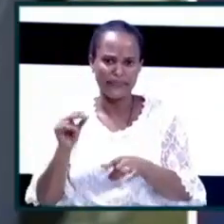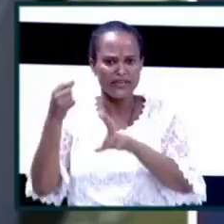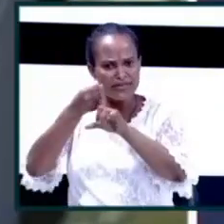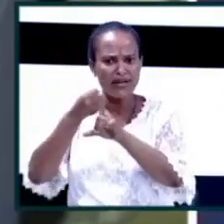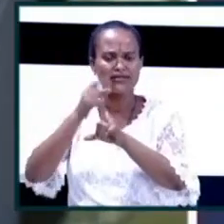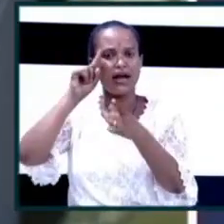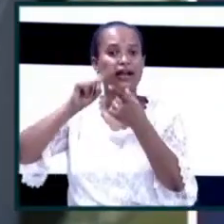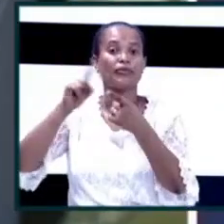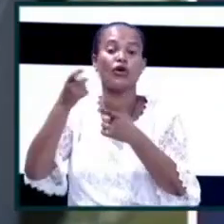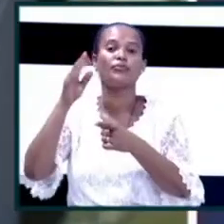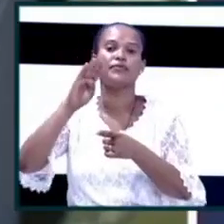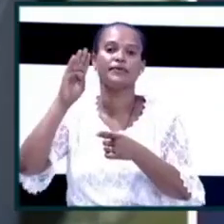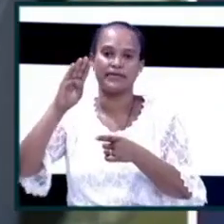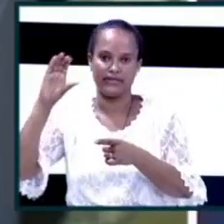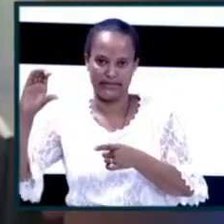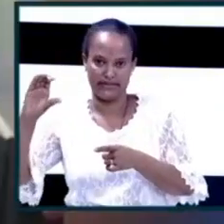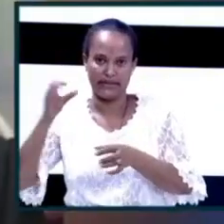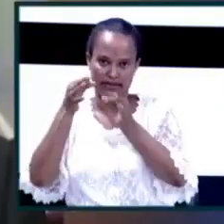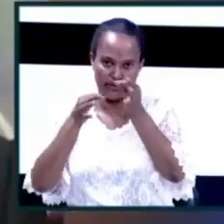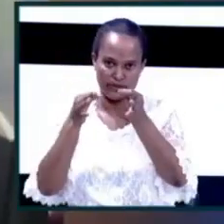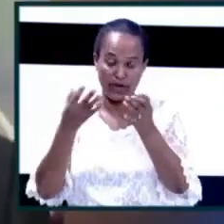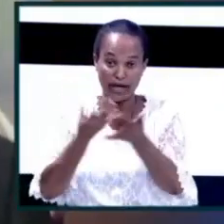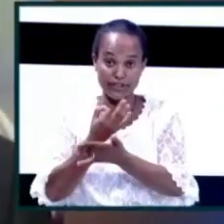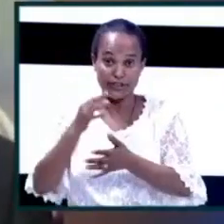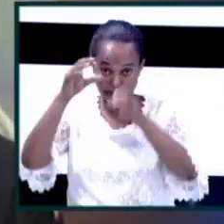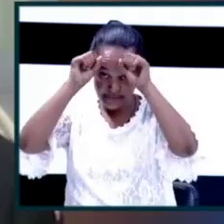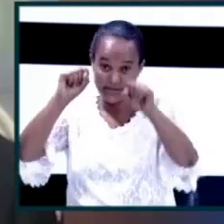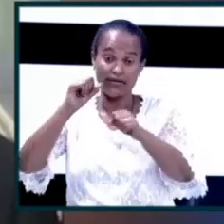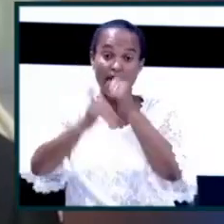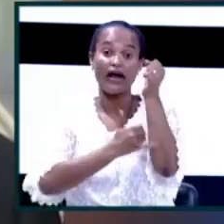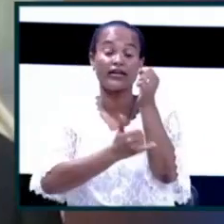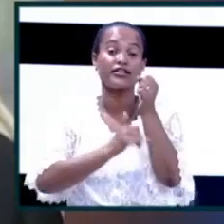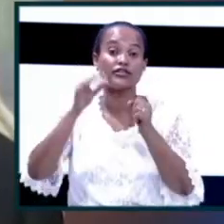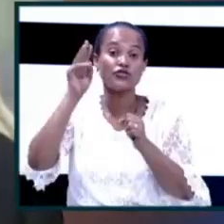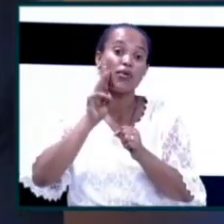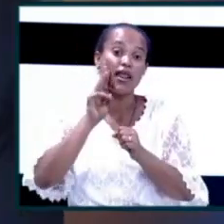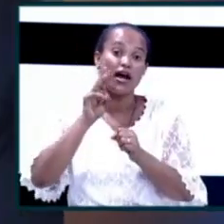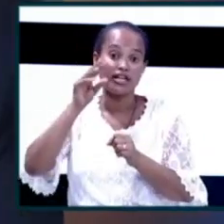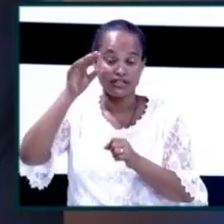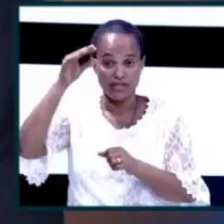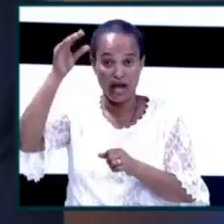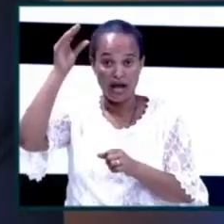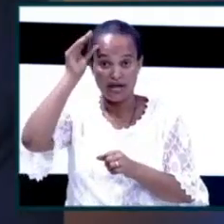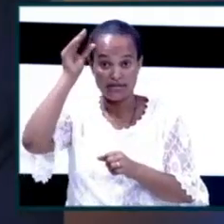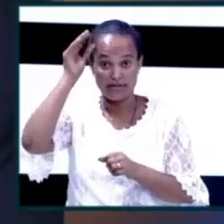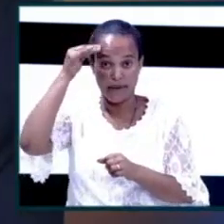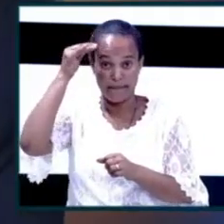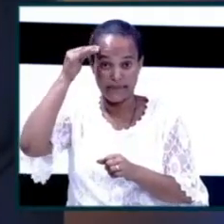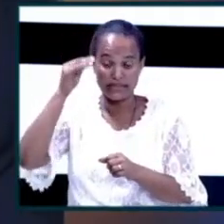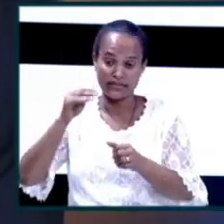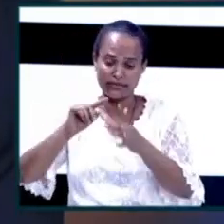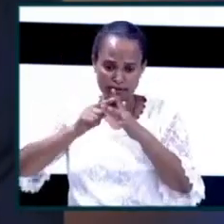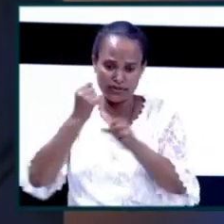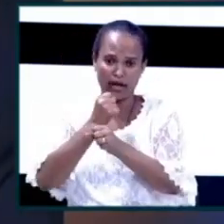ምዃኑ ቢቢሲ ጸብጺቦ። ሓዱሽ ፕሬዚደንት ሃገረ ሶማሊያ ሓሰን ሸክ መሓመድ ስርሖም ብዕሊ ዝጀመርሉ እዋን